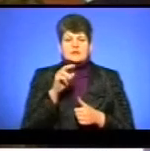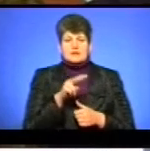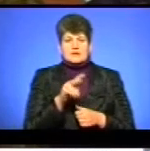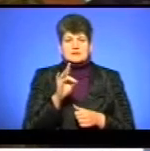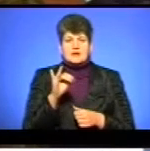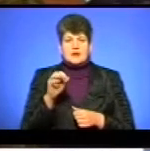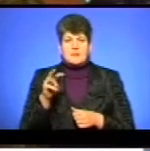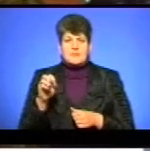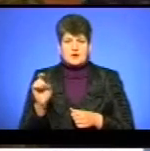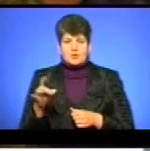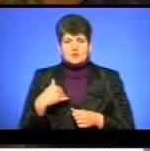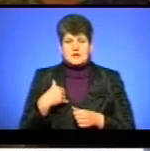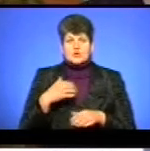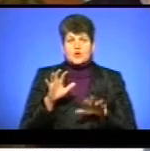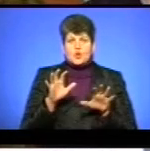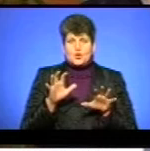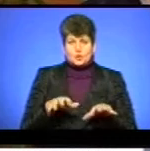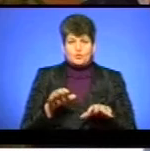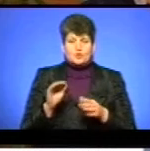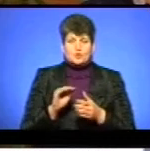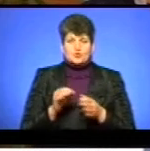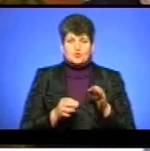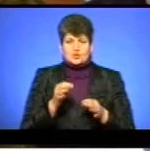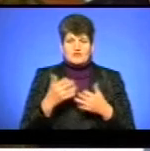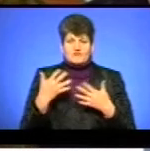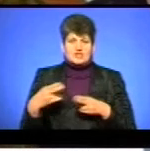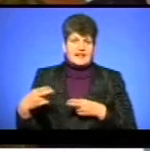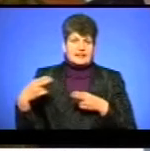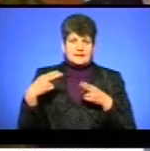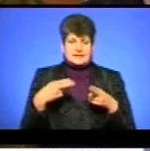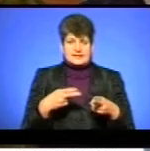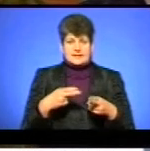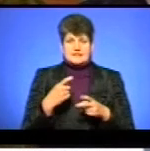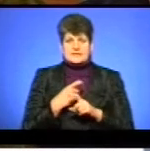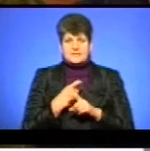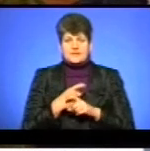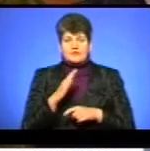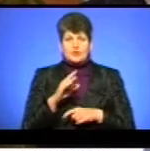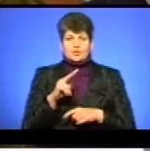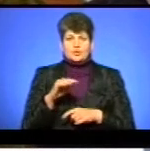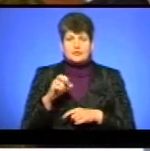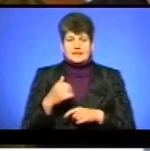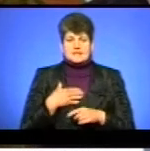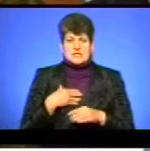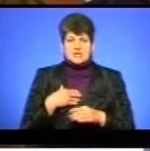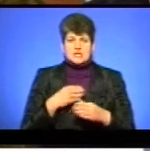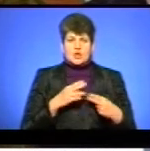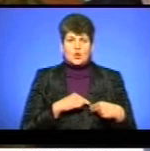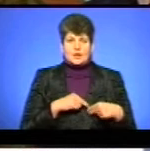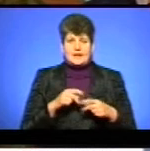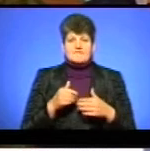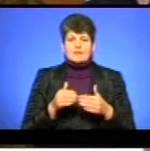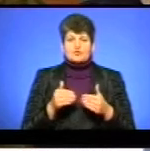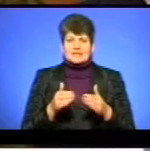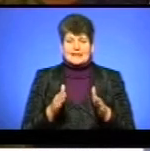До нас з головою журі вже летить з Відня народна артистка України Вікторія Лук'янець. Наші колеги, випускники